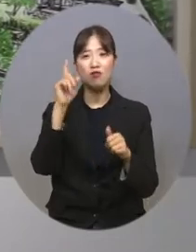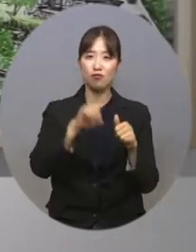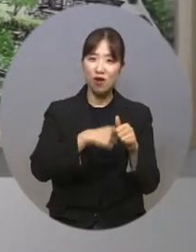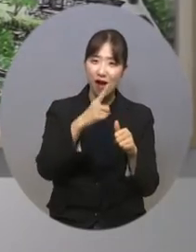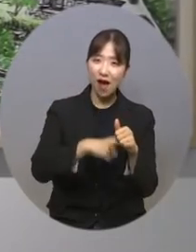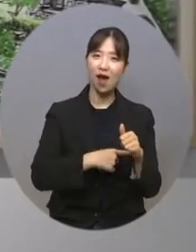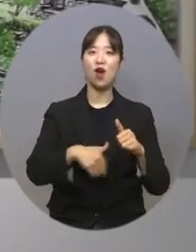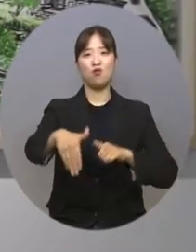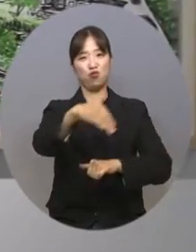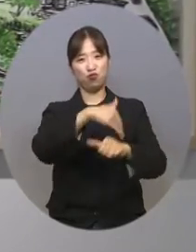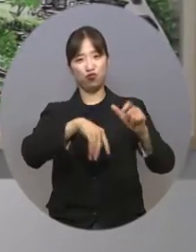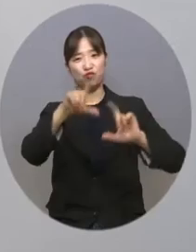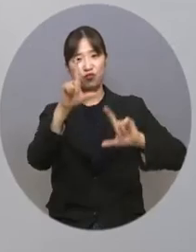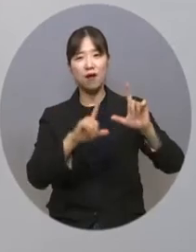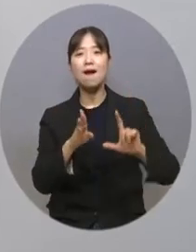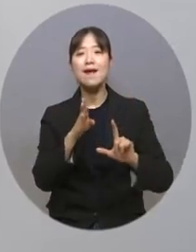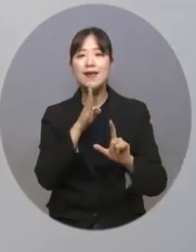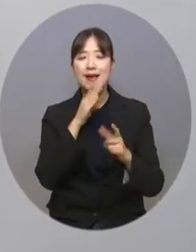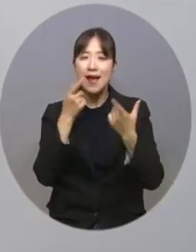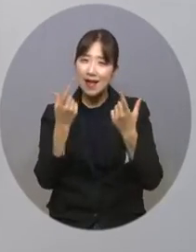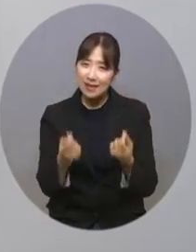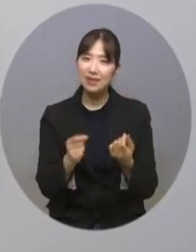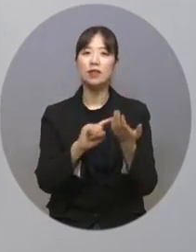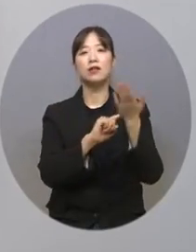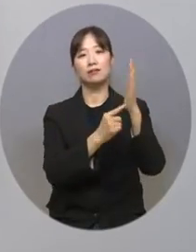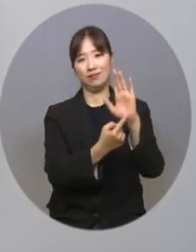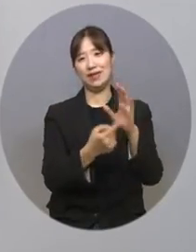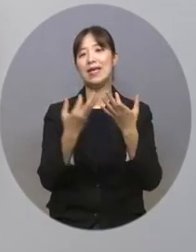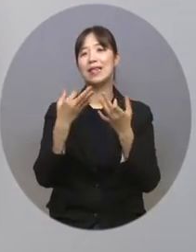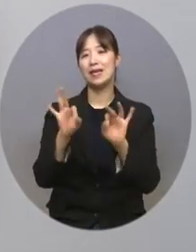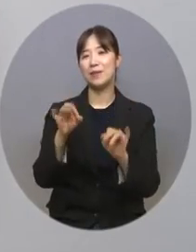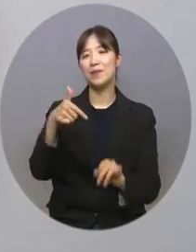화풍으로 그려온 김기술 작가의 작품입니다.